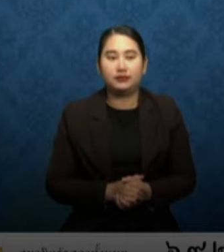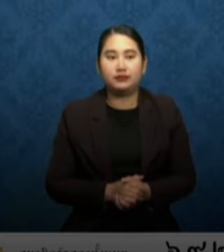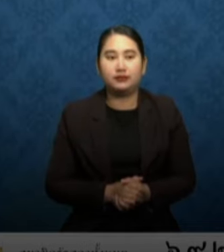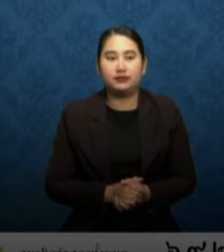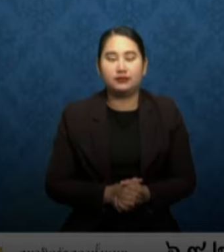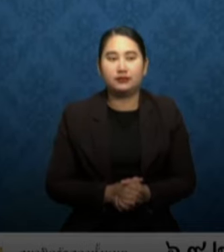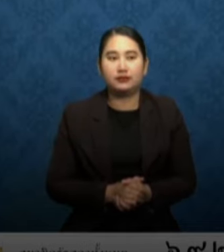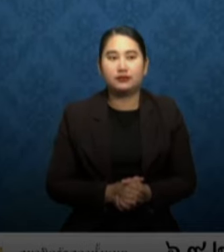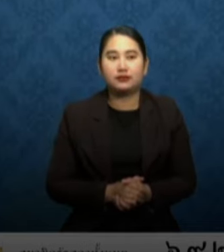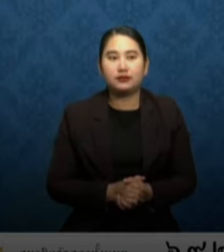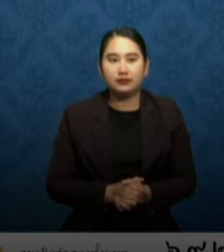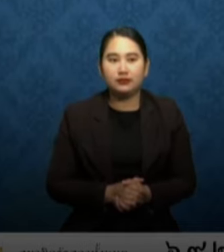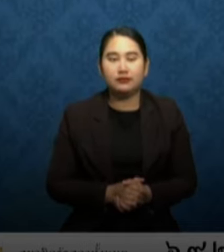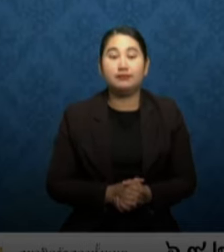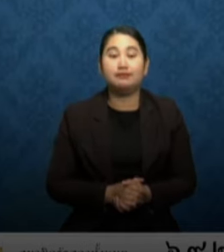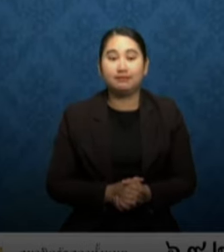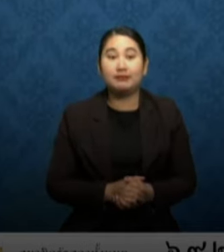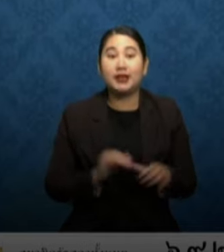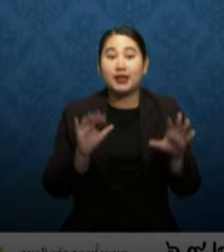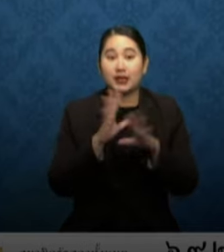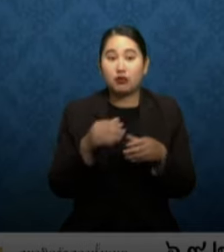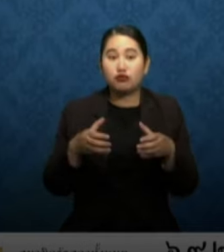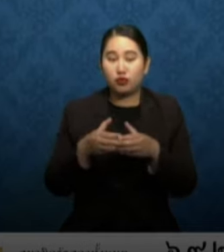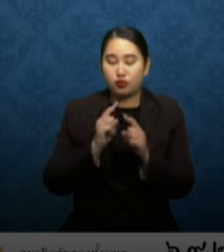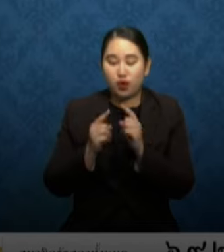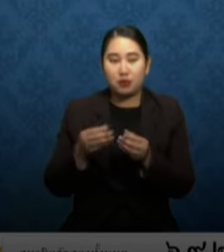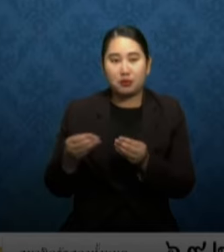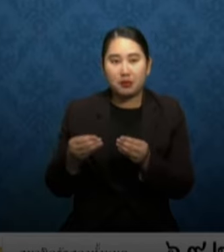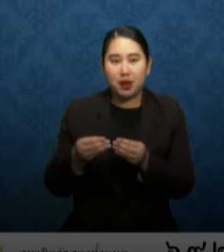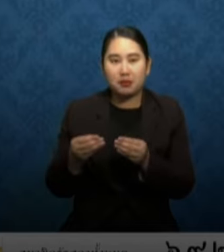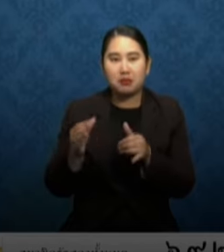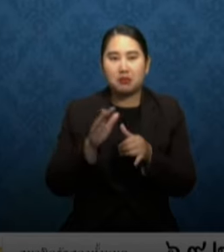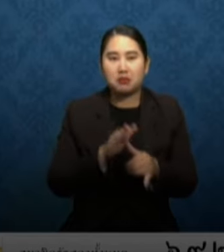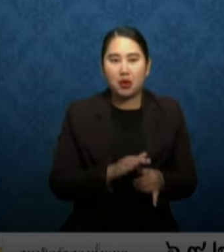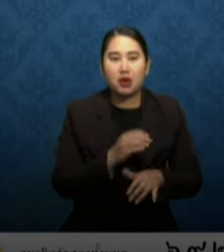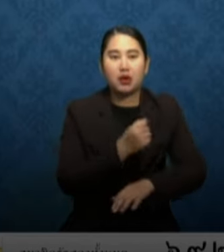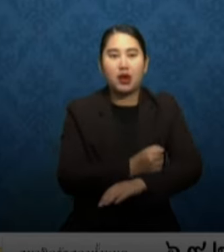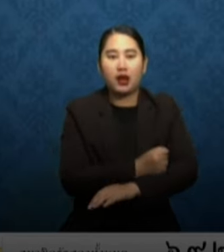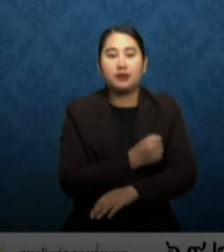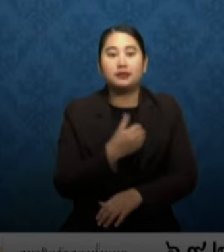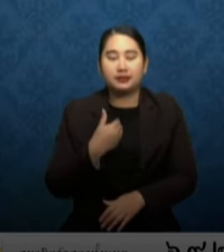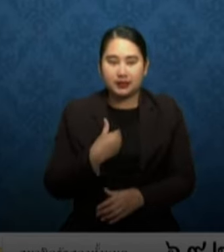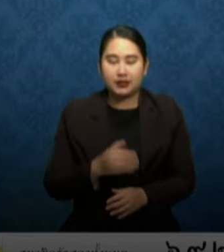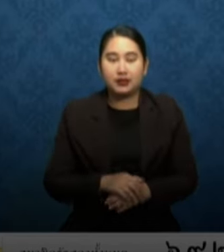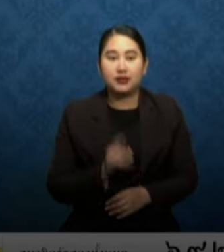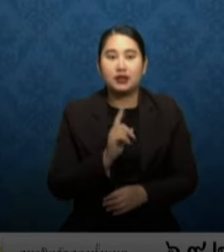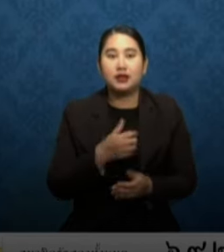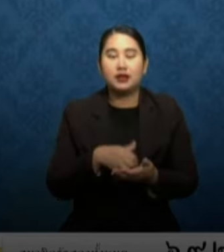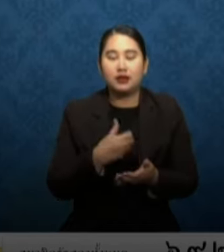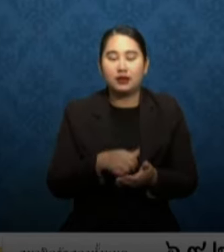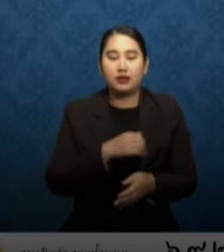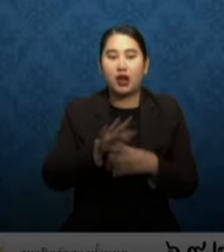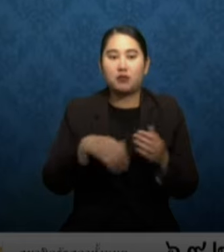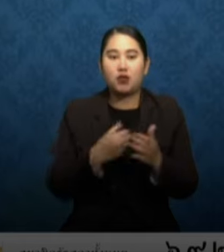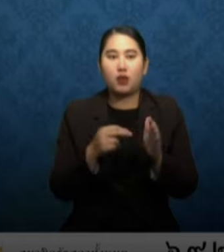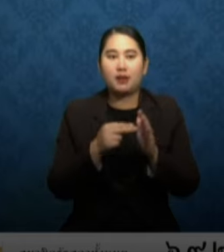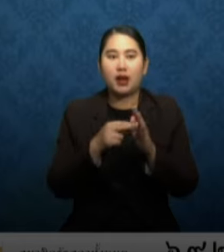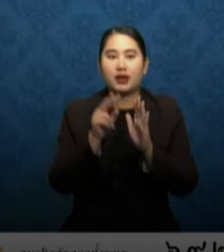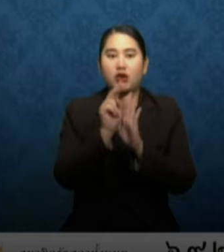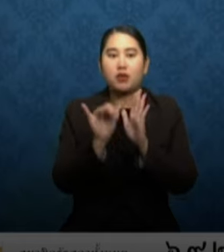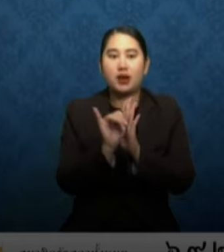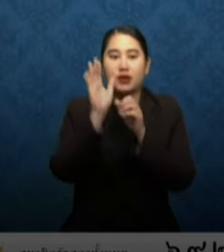งานทำตัวเหมือนสมรู้ร่วมคิดในการเอาเปรียบลูกจ้างด้วยซ้ำทั้งๆที่เรื่องเหล่านี้ท่านไม่ต้องมาแถลงเป็น